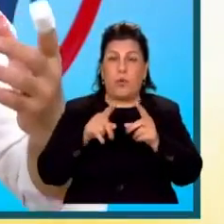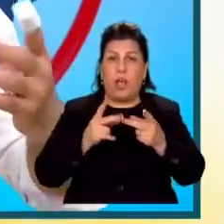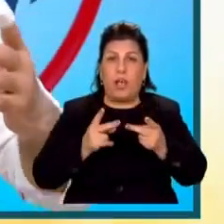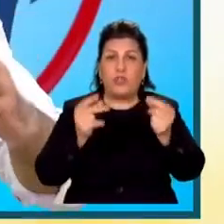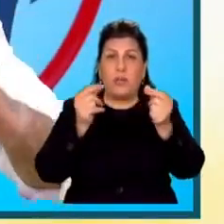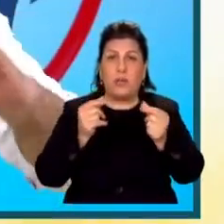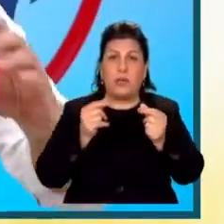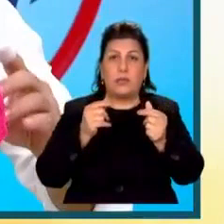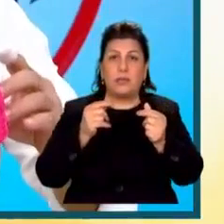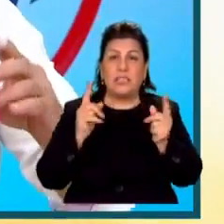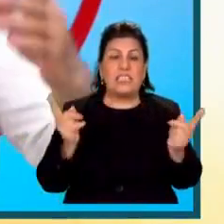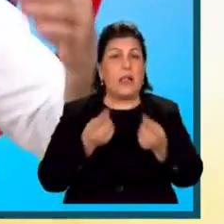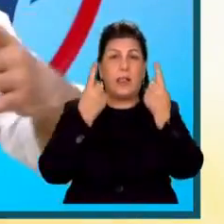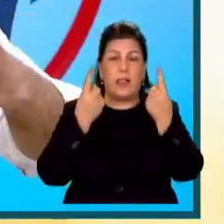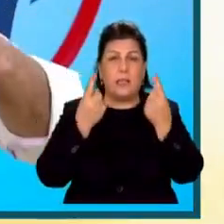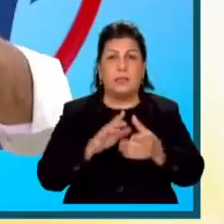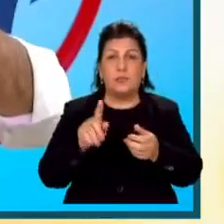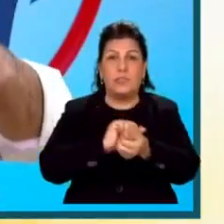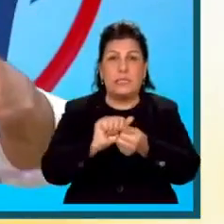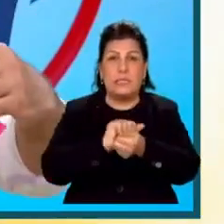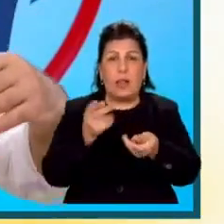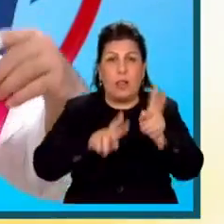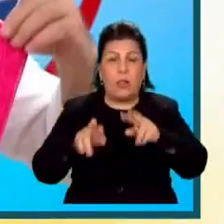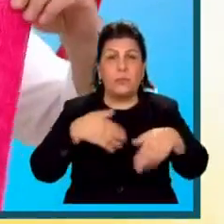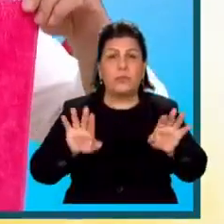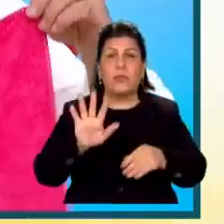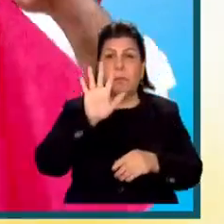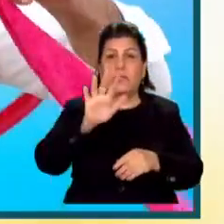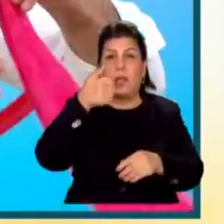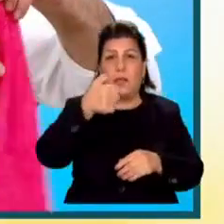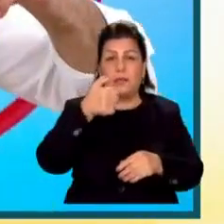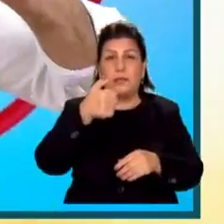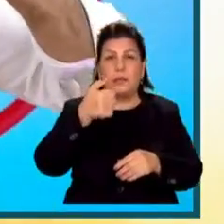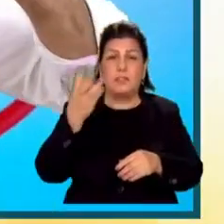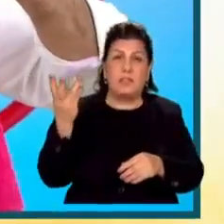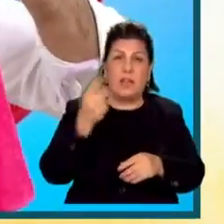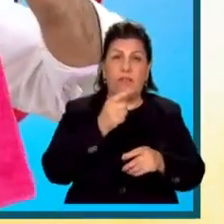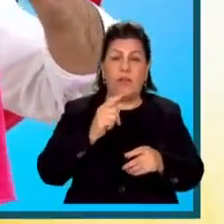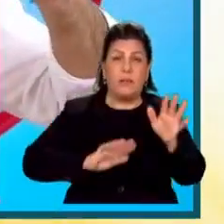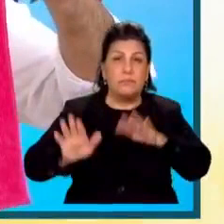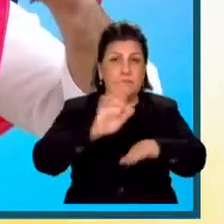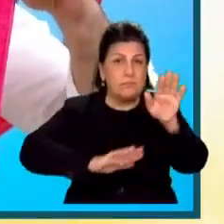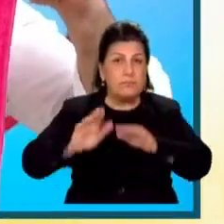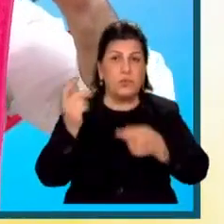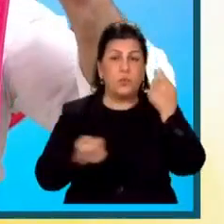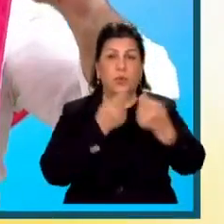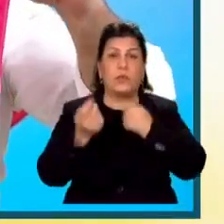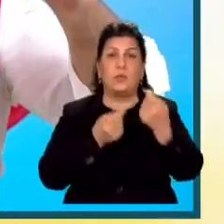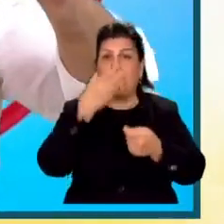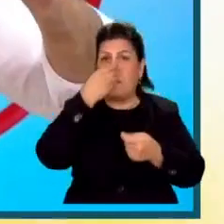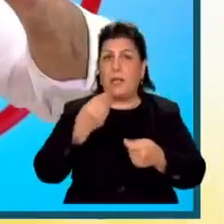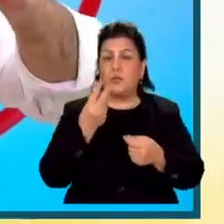ve kuru olduğu için de yıkadığınızda gelecek en az 5-6 kullanım böyle bir muamele yaptığınızda bu test